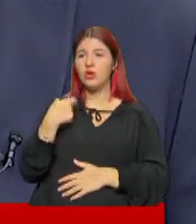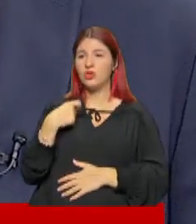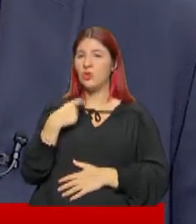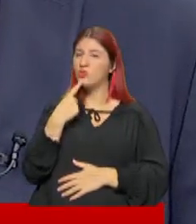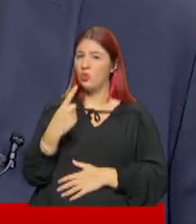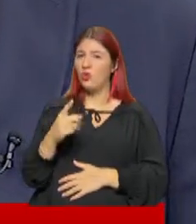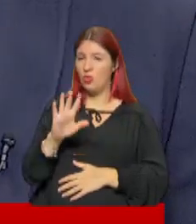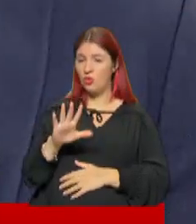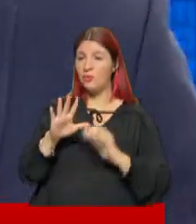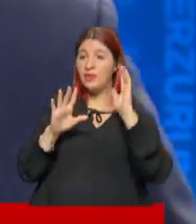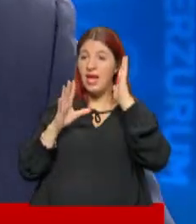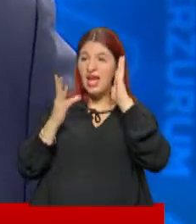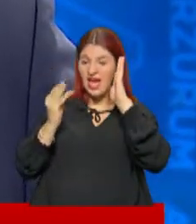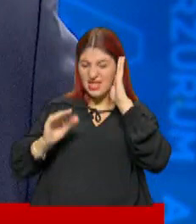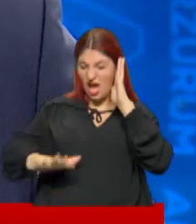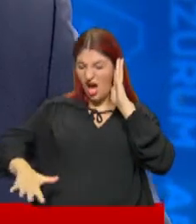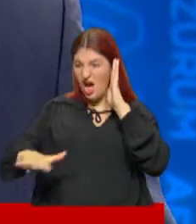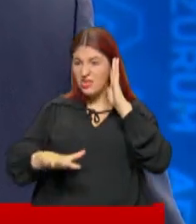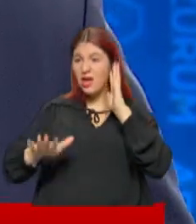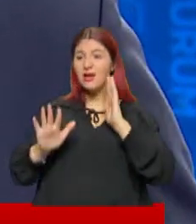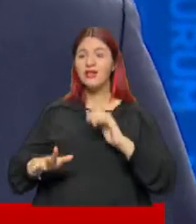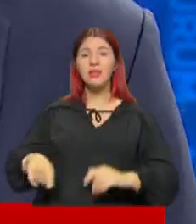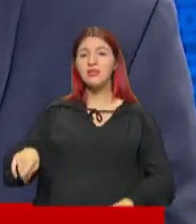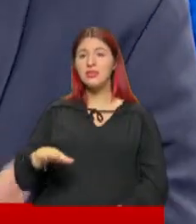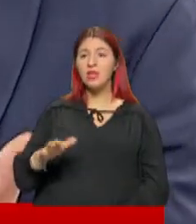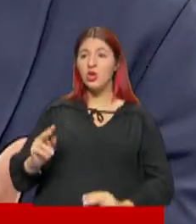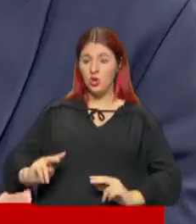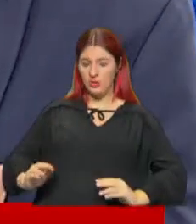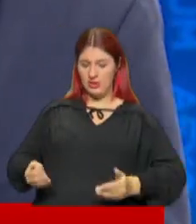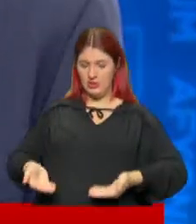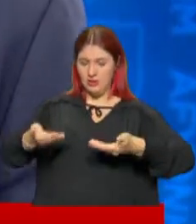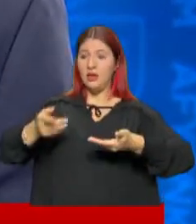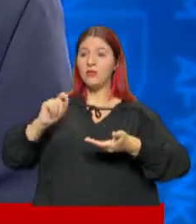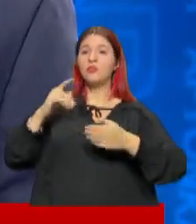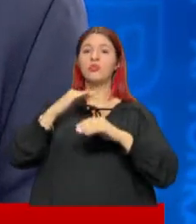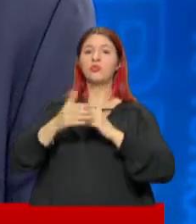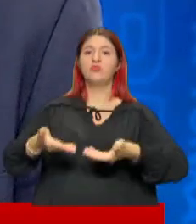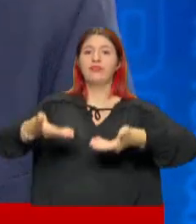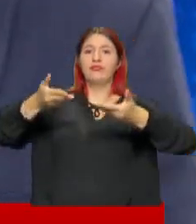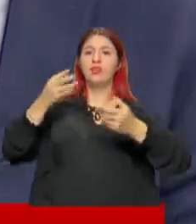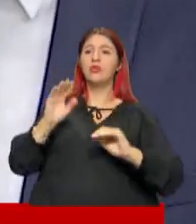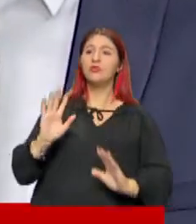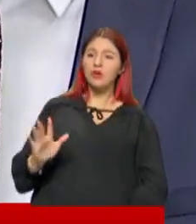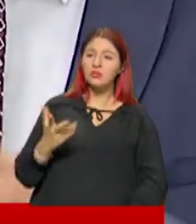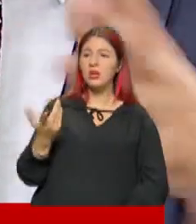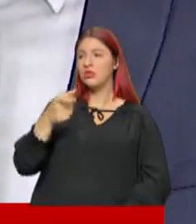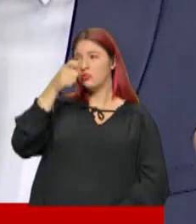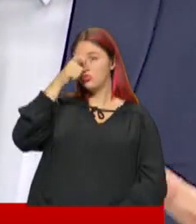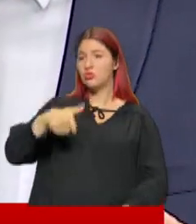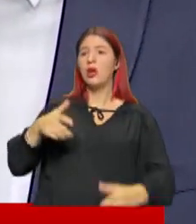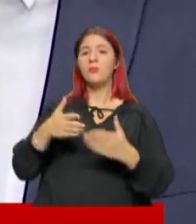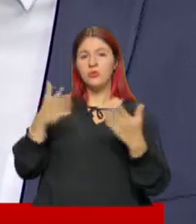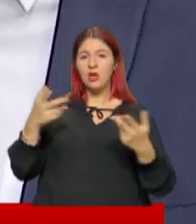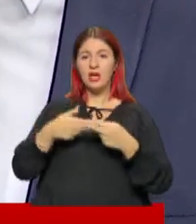altını çizerek söylemek istiyorum. En altta kalanları yükseltirseniz bir toplum yükselir. Yoksa şimdi Türkiye